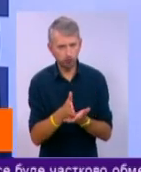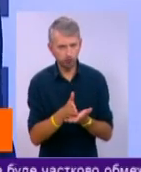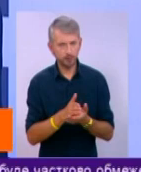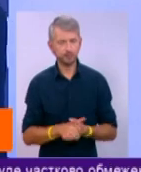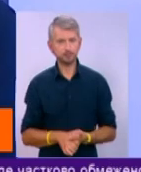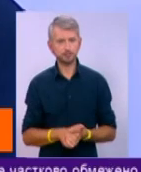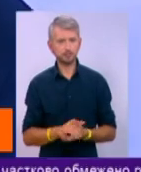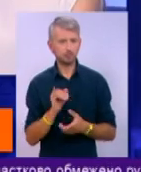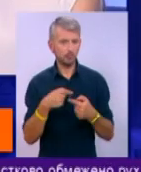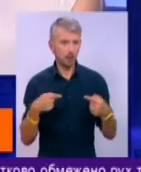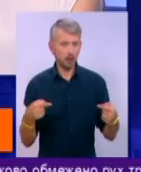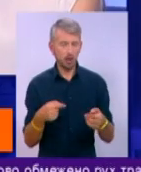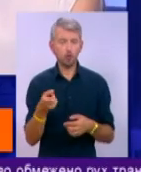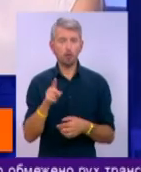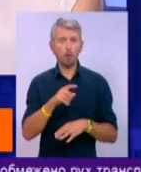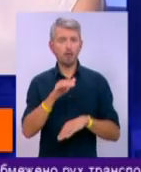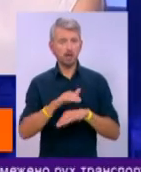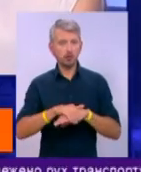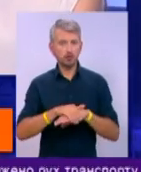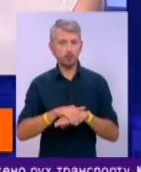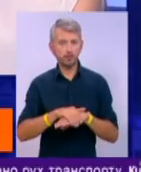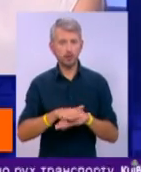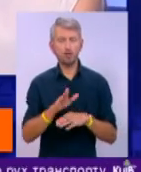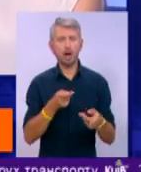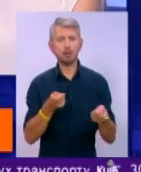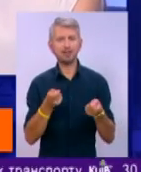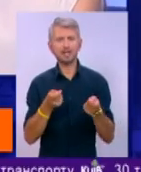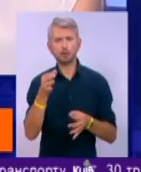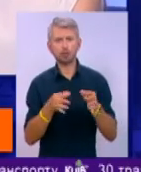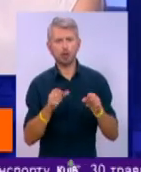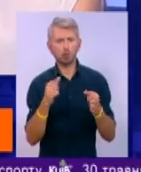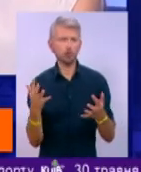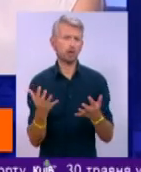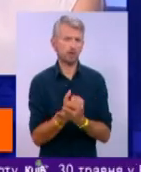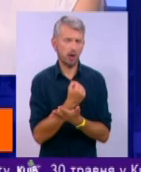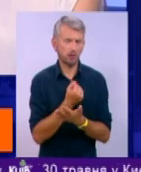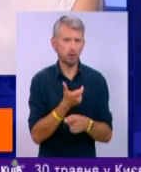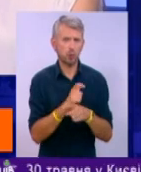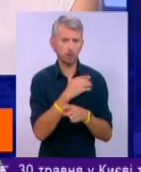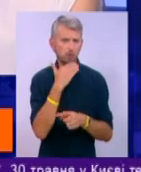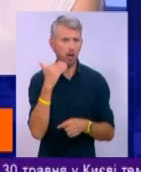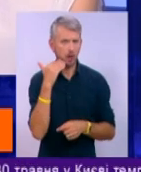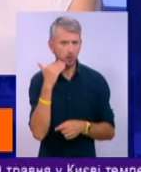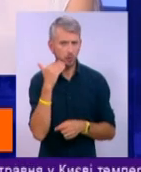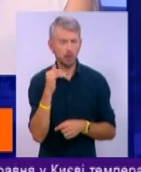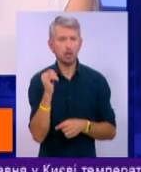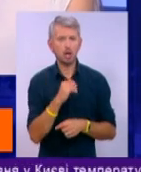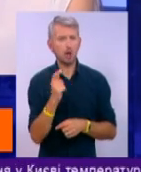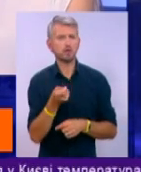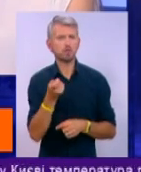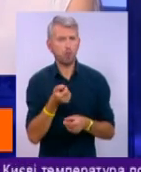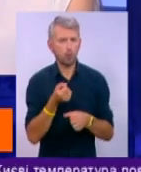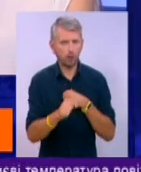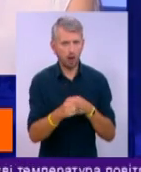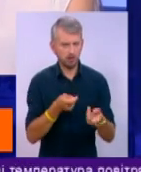так, і так далі. Тому фактично в адміністративних судах можна досягати дуже багатого, так, і спонукати